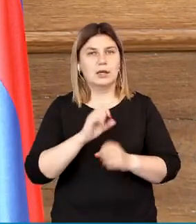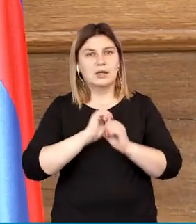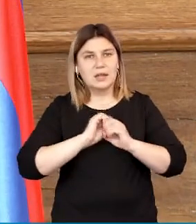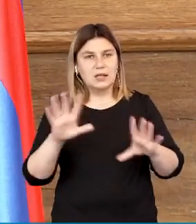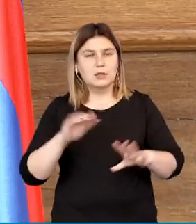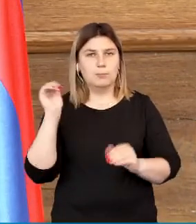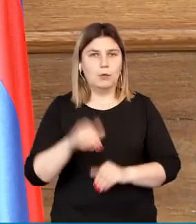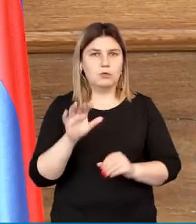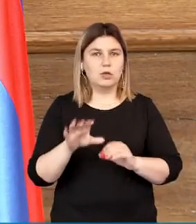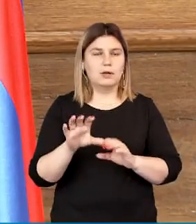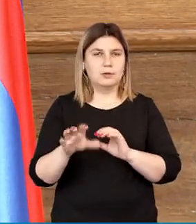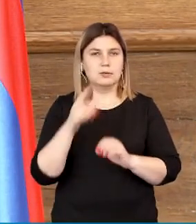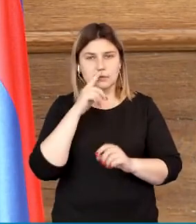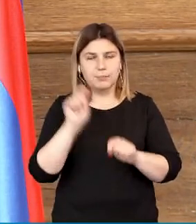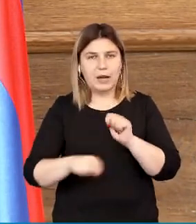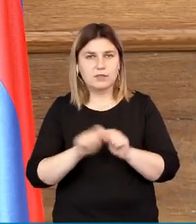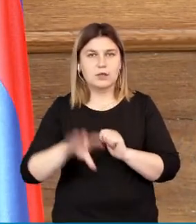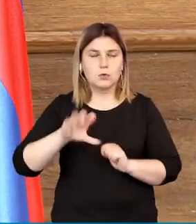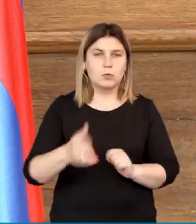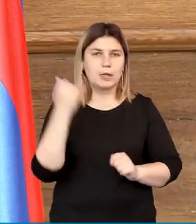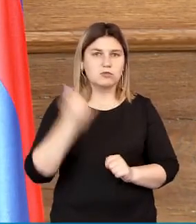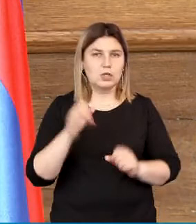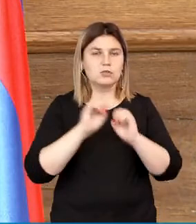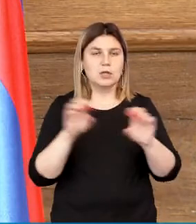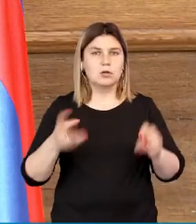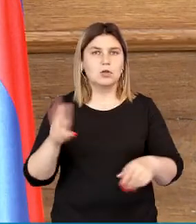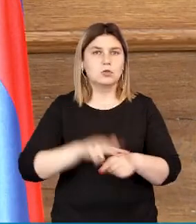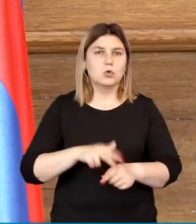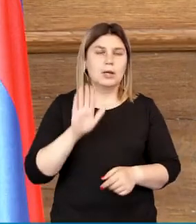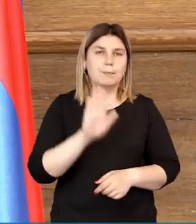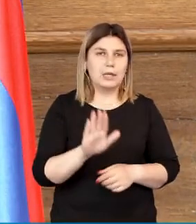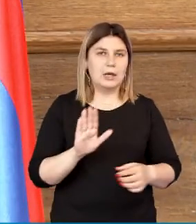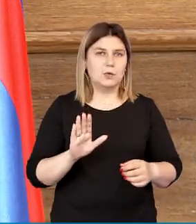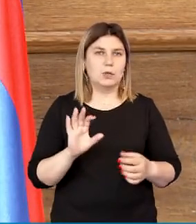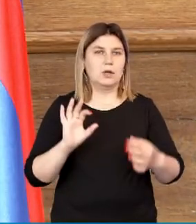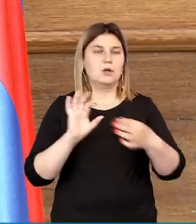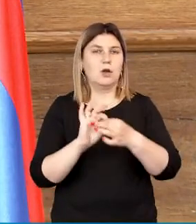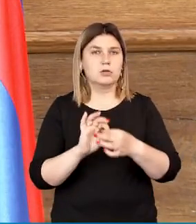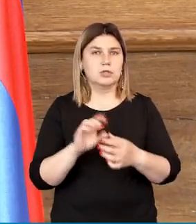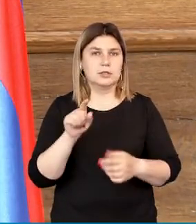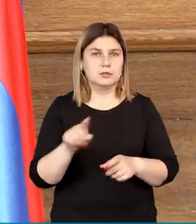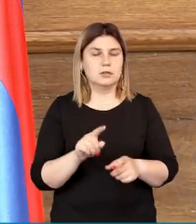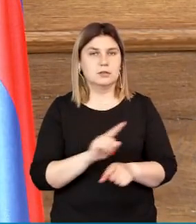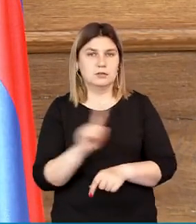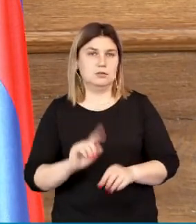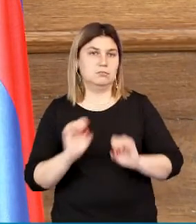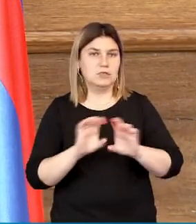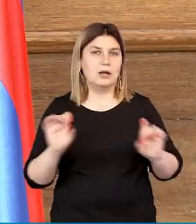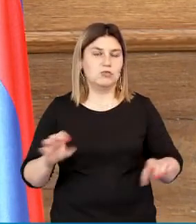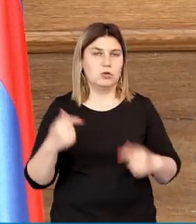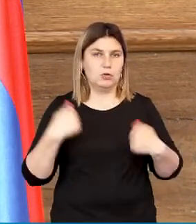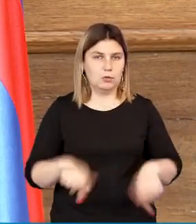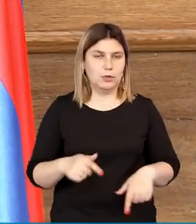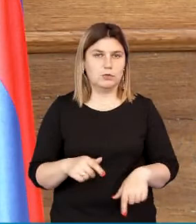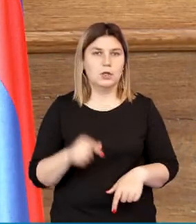można identyfikować grupę dzieci i nauczycieli, którzy mieli, czy miały kontakt z potencjalnie zakażoną osobą.